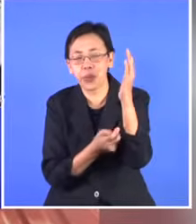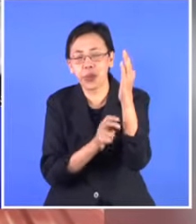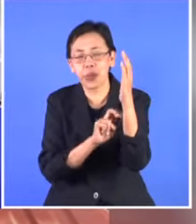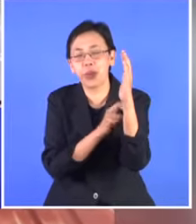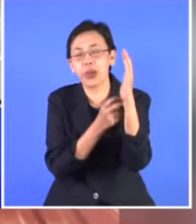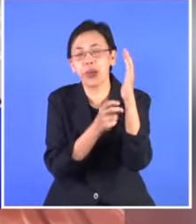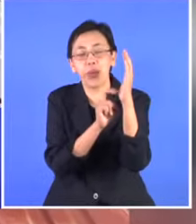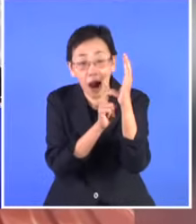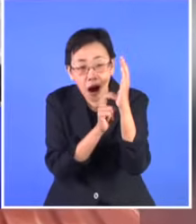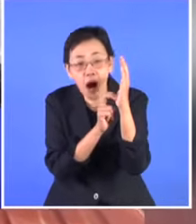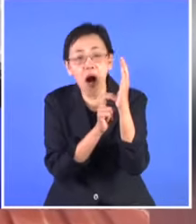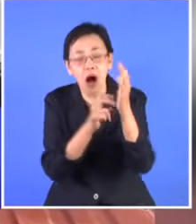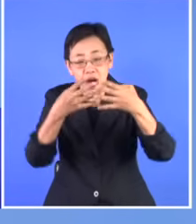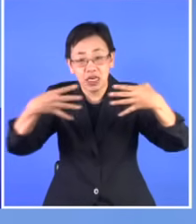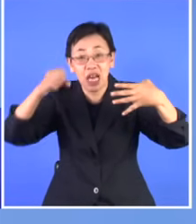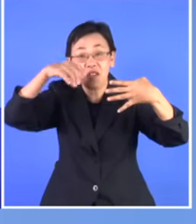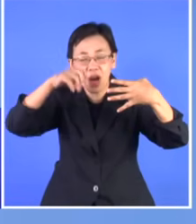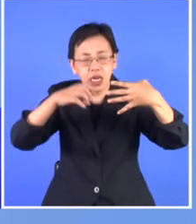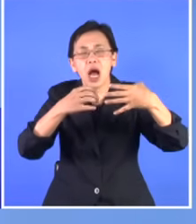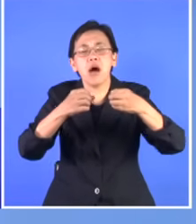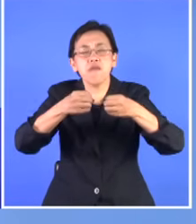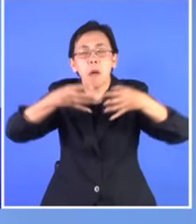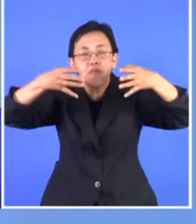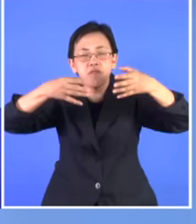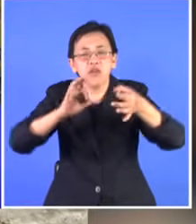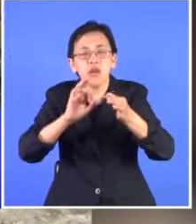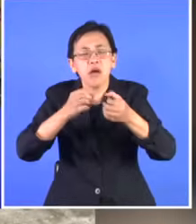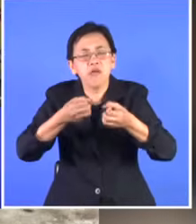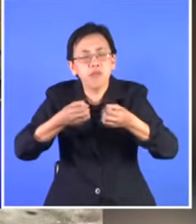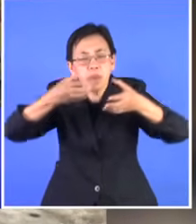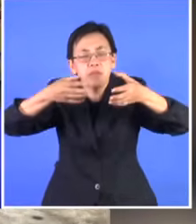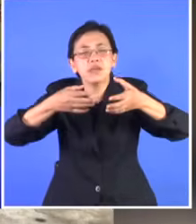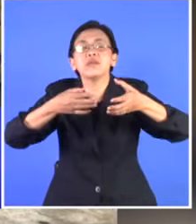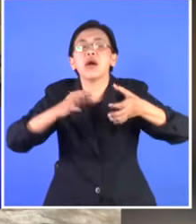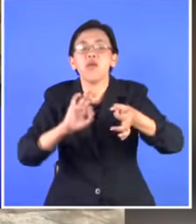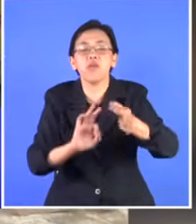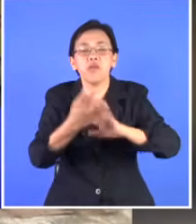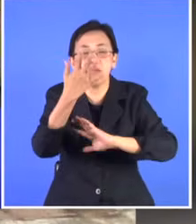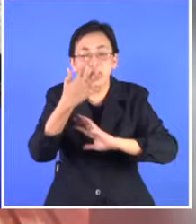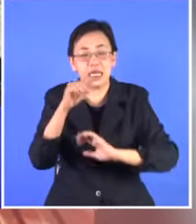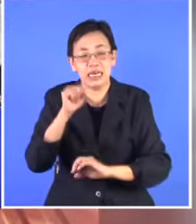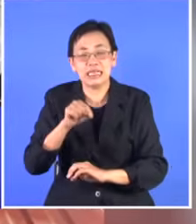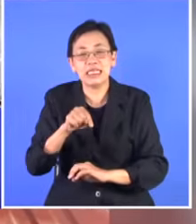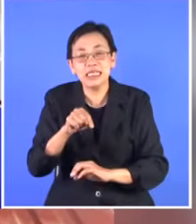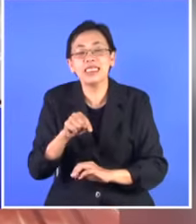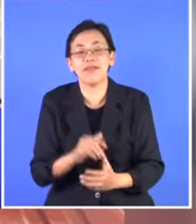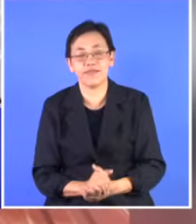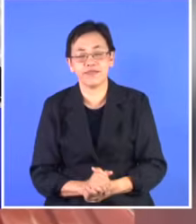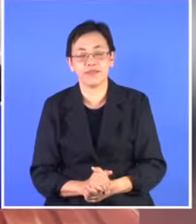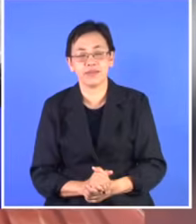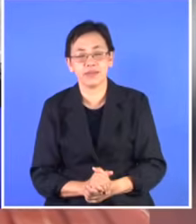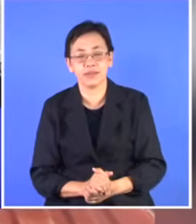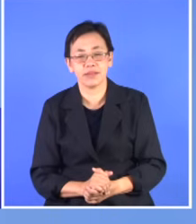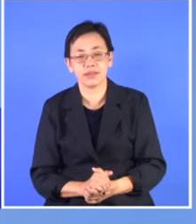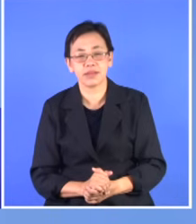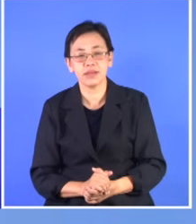พาดกับสายไฟแรงสูงก็ทำให้เกิดการช็อตปึ๊บปั๊บเลยแล้วก็บึ้มขึ้นนะฮะไฟก็โขมงโฉงเฉงแบบนี้นะครับอ้าเขา